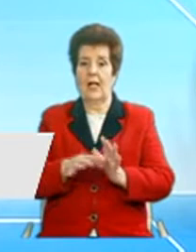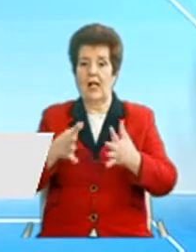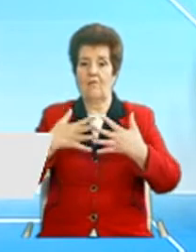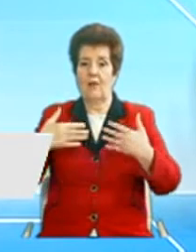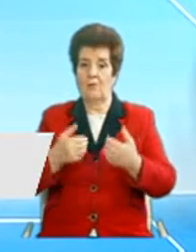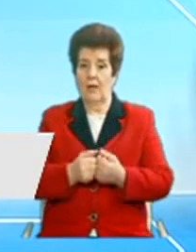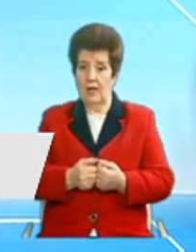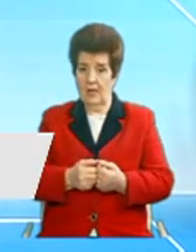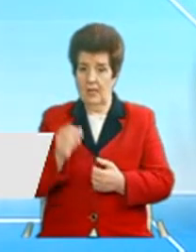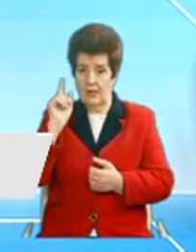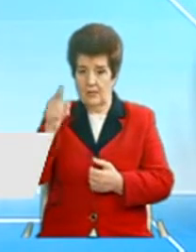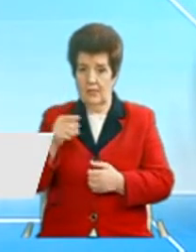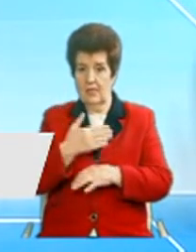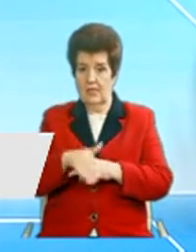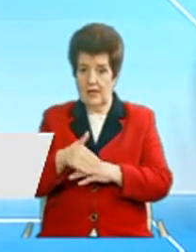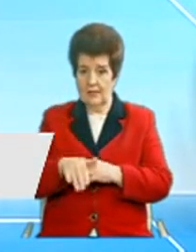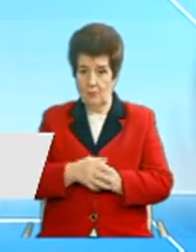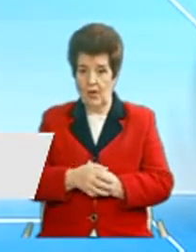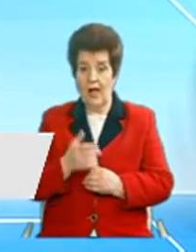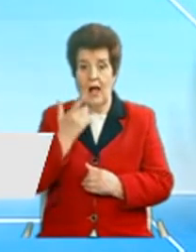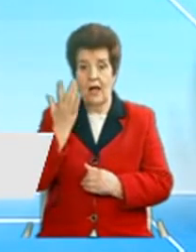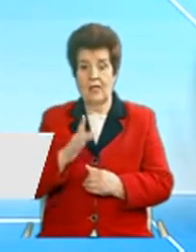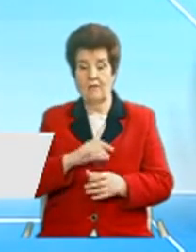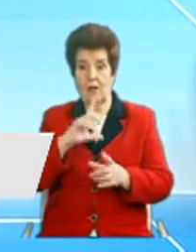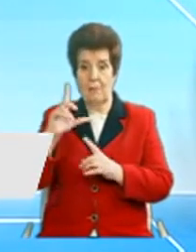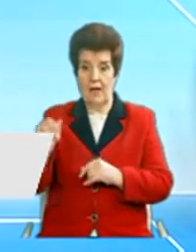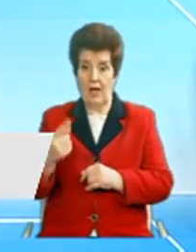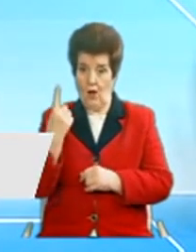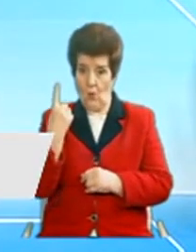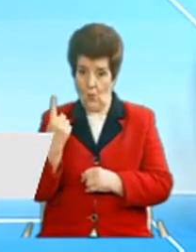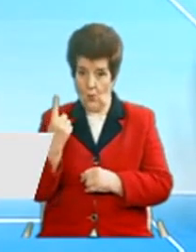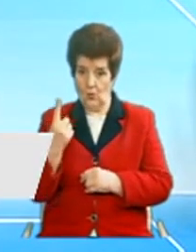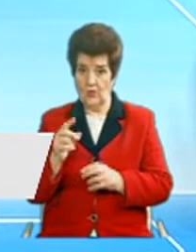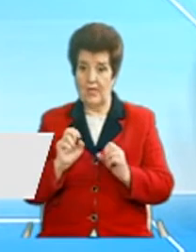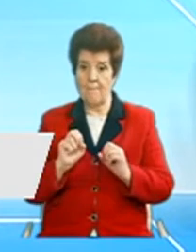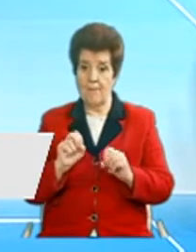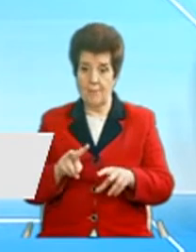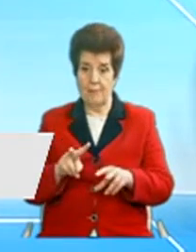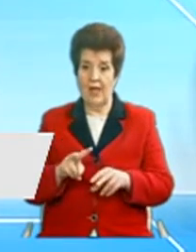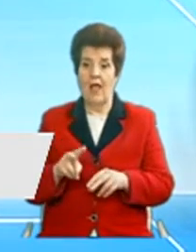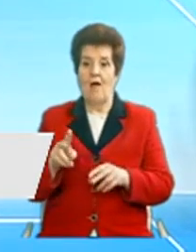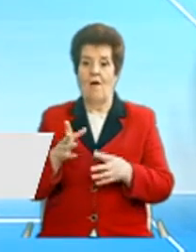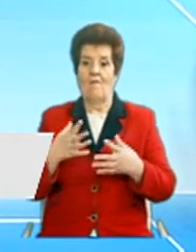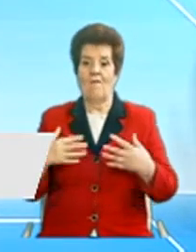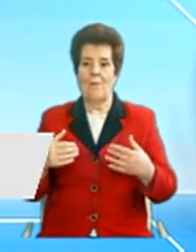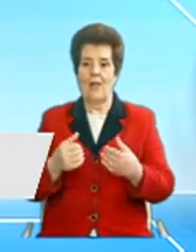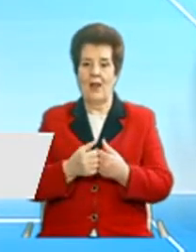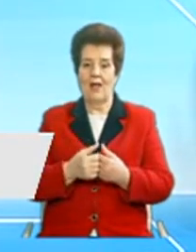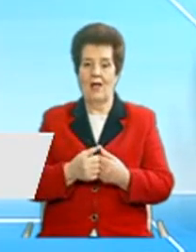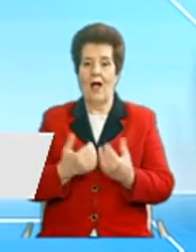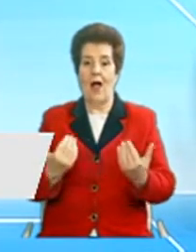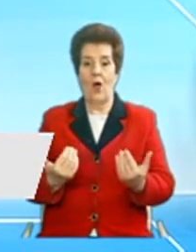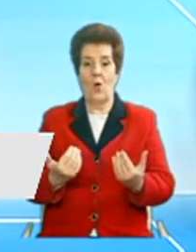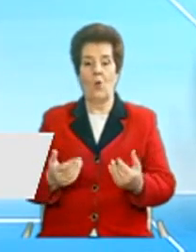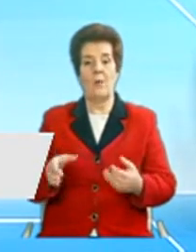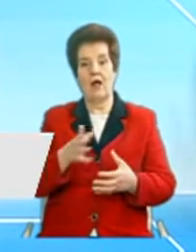în diaspora. Care, dacă cândva pleca doar un cetățean, unul din membrii familiei, astăzi noi avem că au plecat